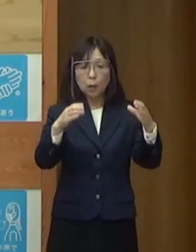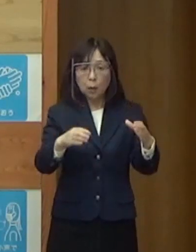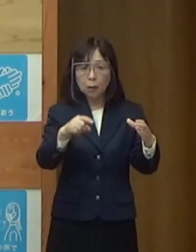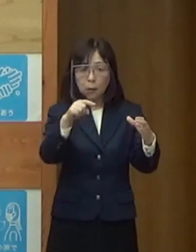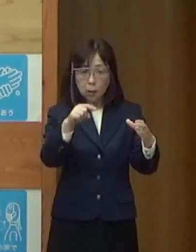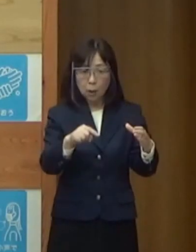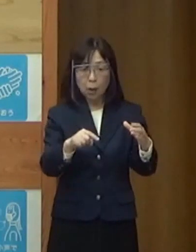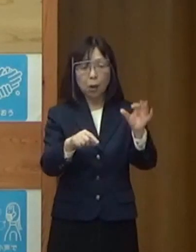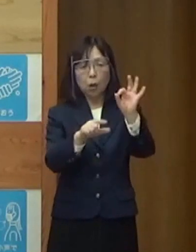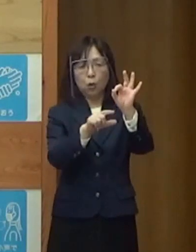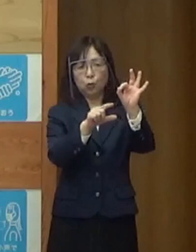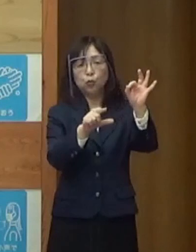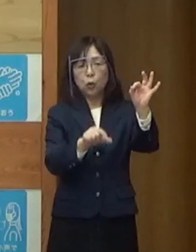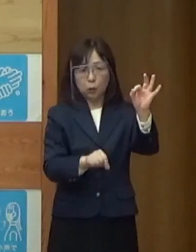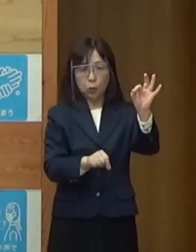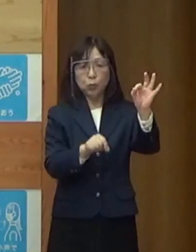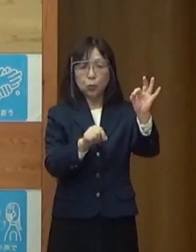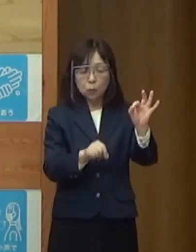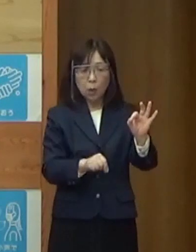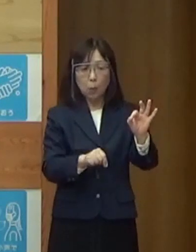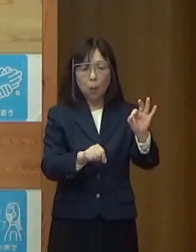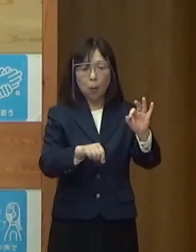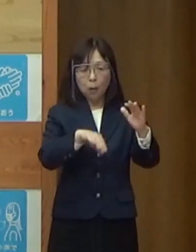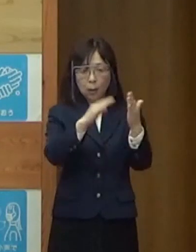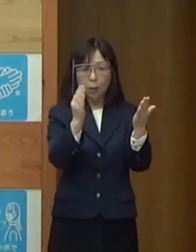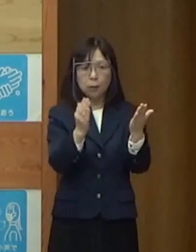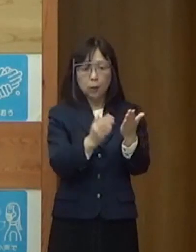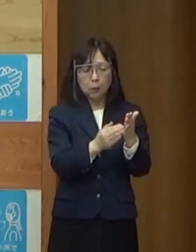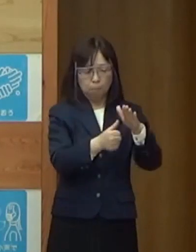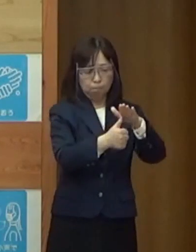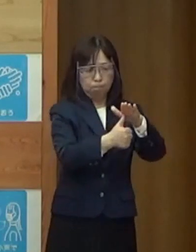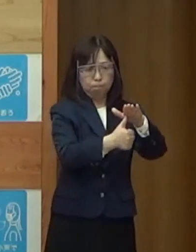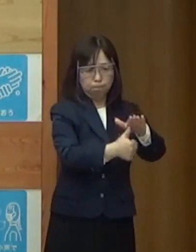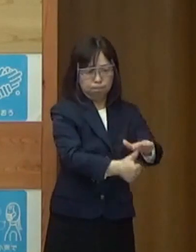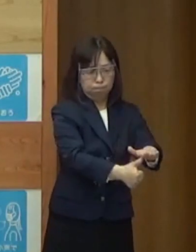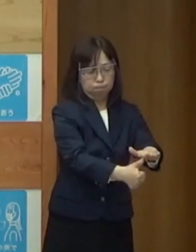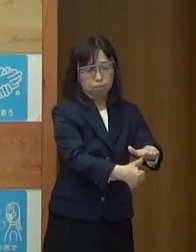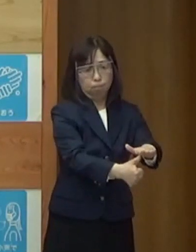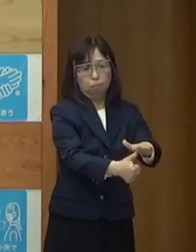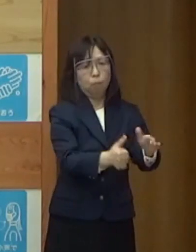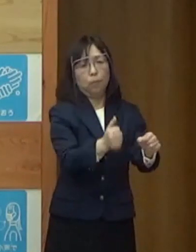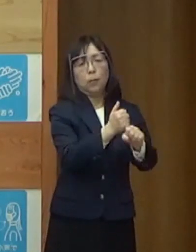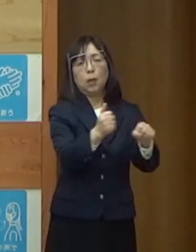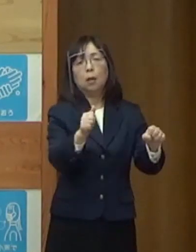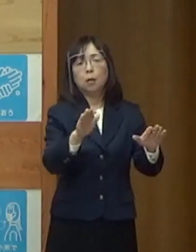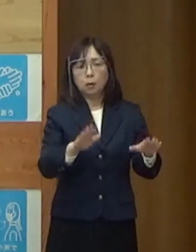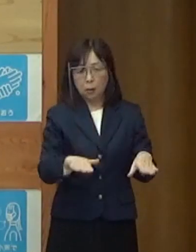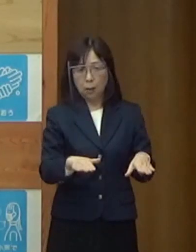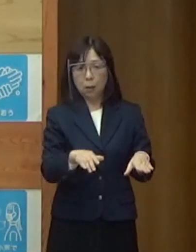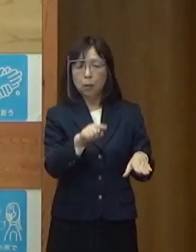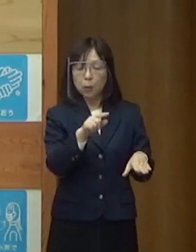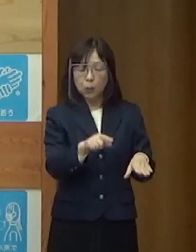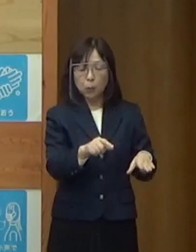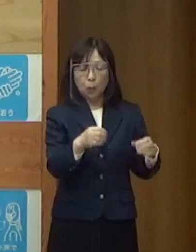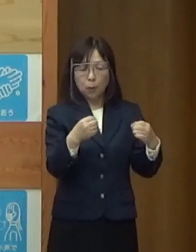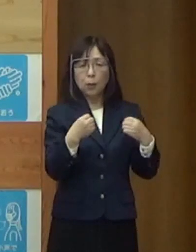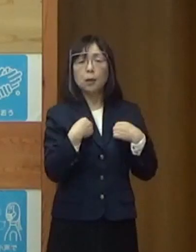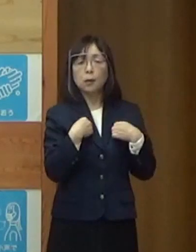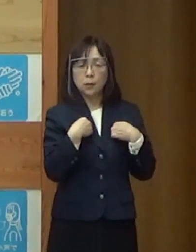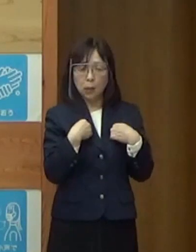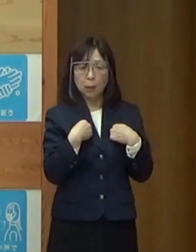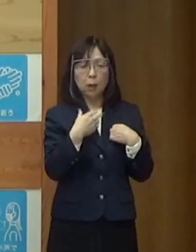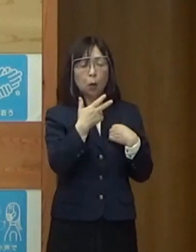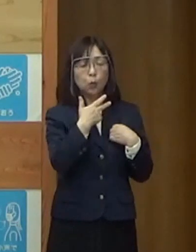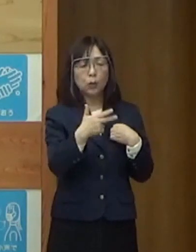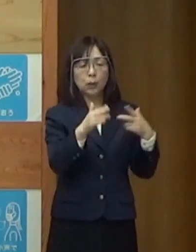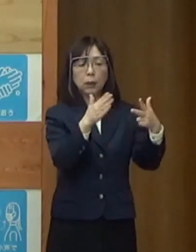などが10月になっても完全には抑え込まれておらず、その感染がその後